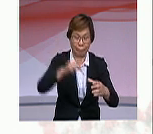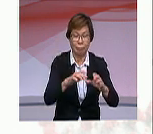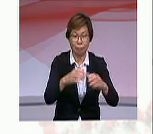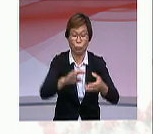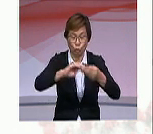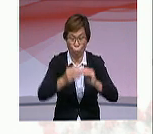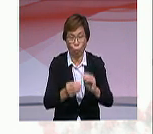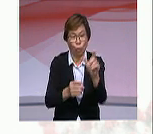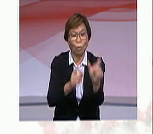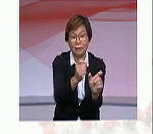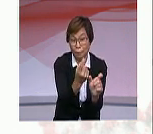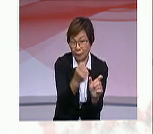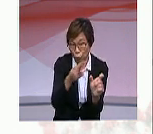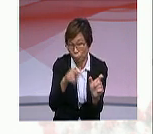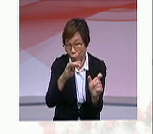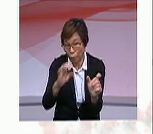iaitu kes